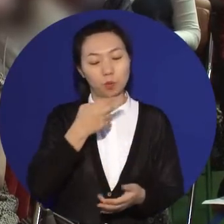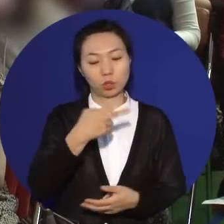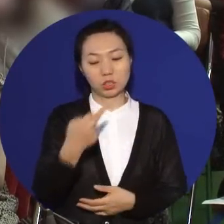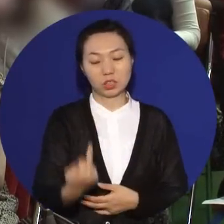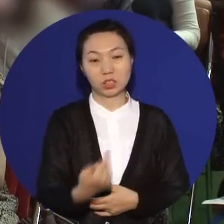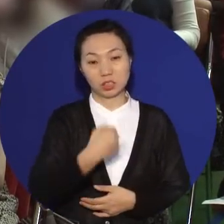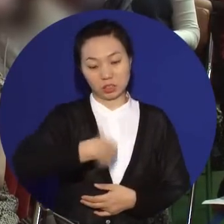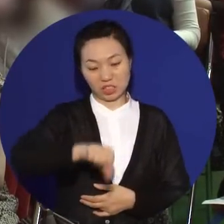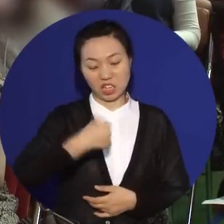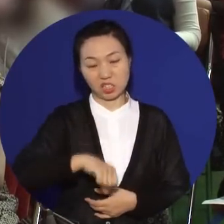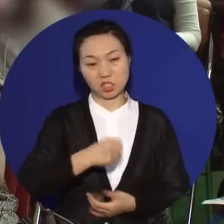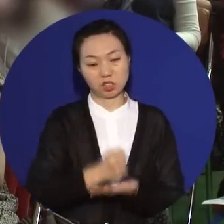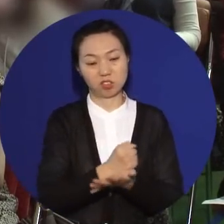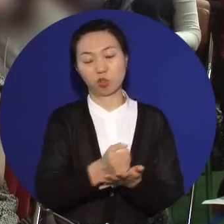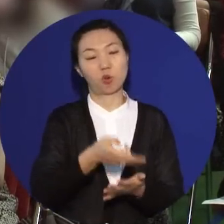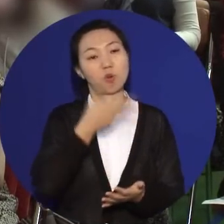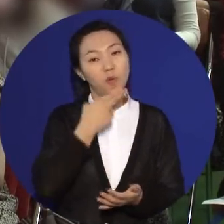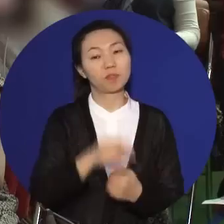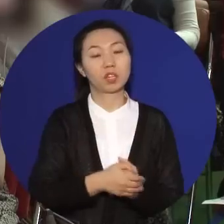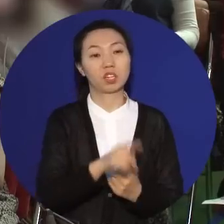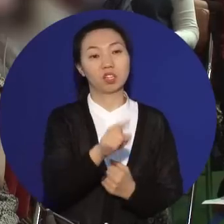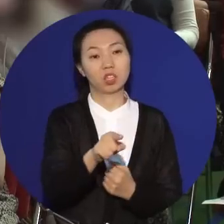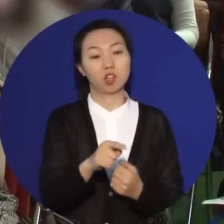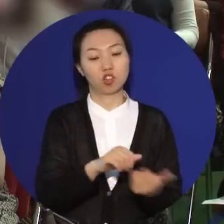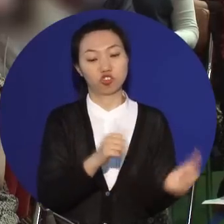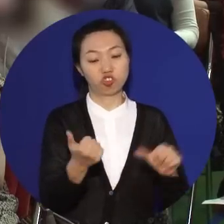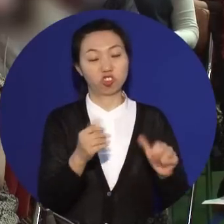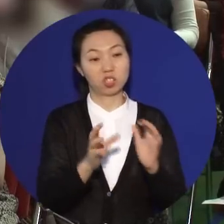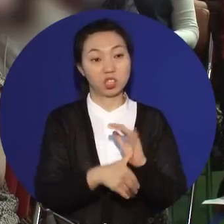죽을 때는 어느 수에 한 벌 해줄 사람도 없다.